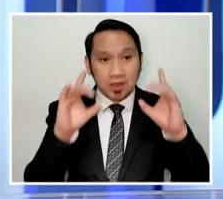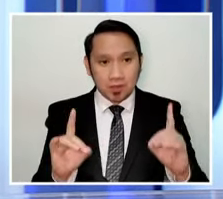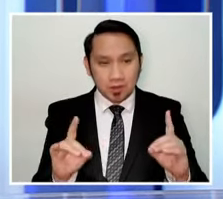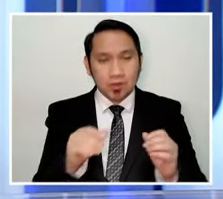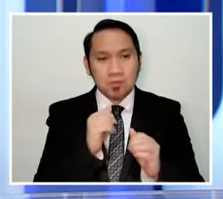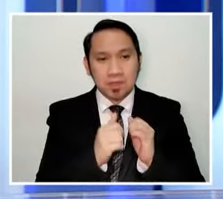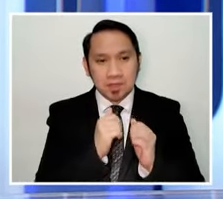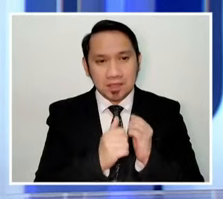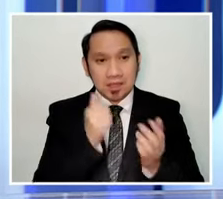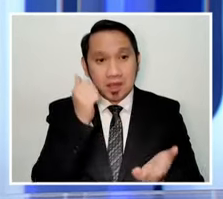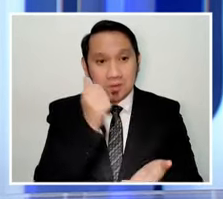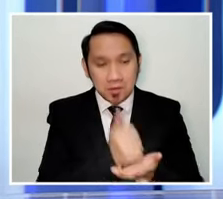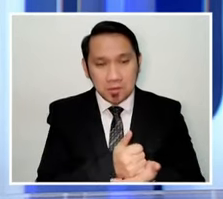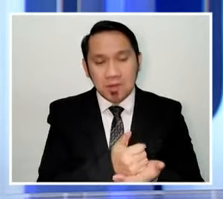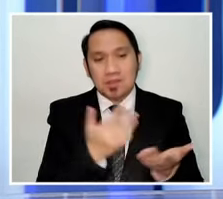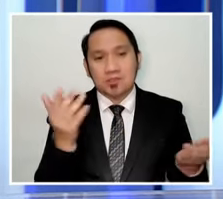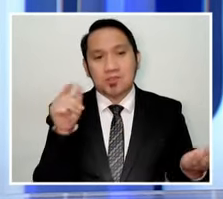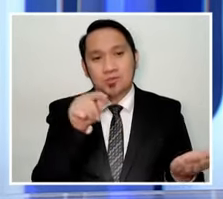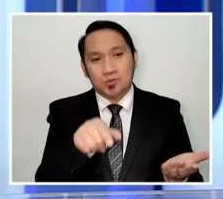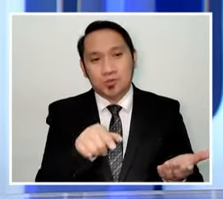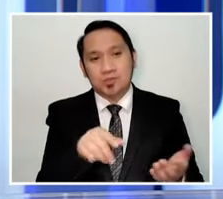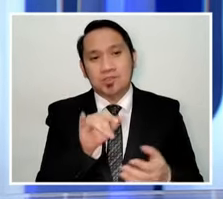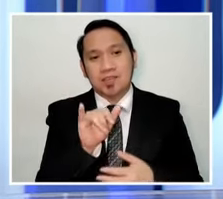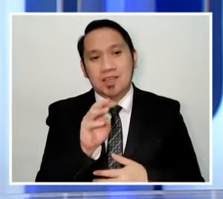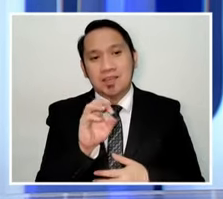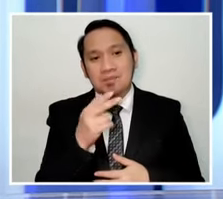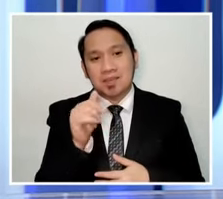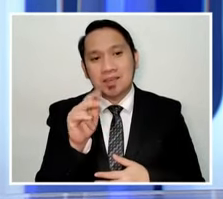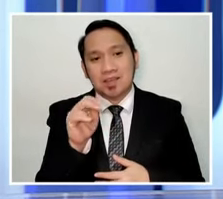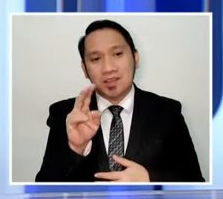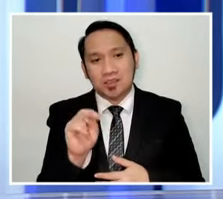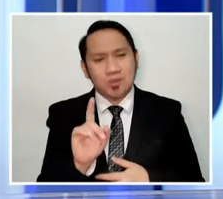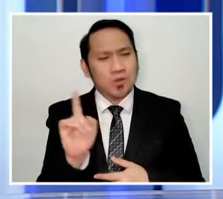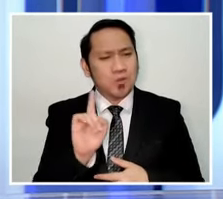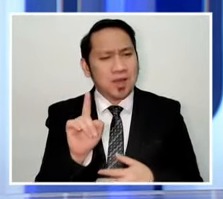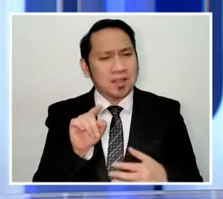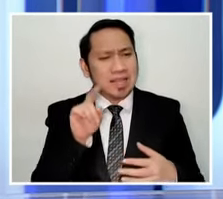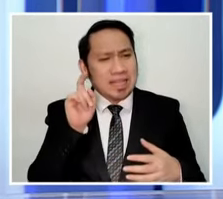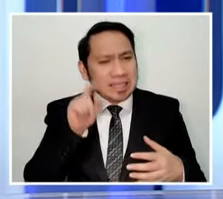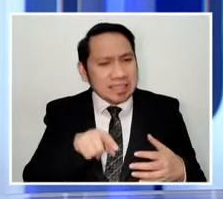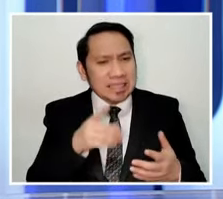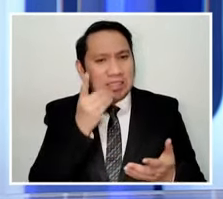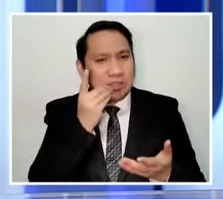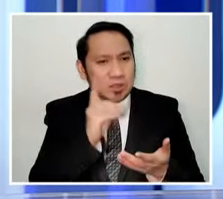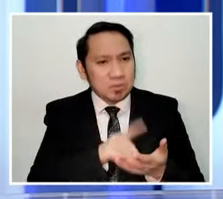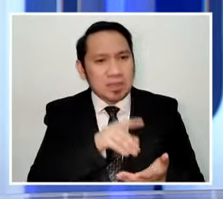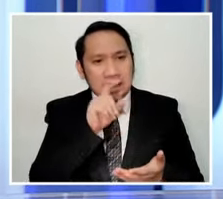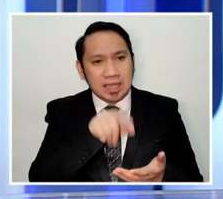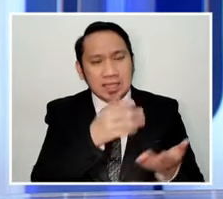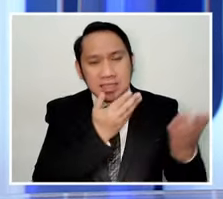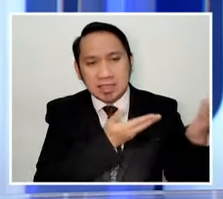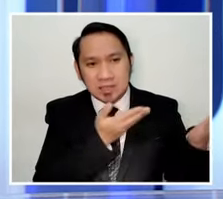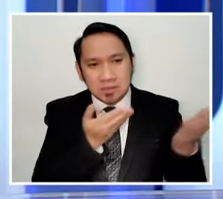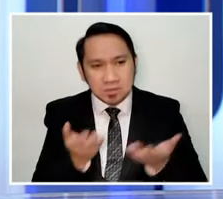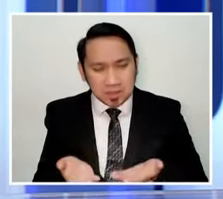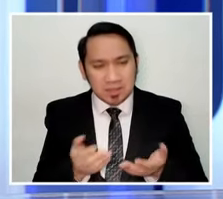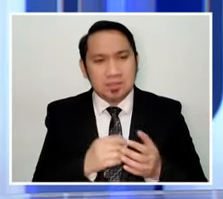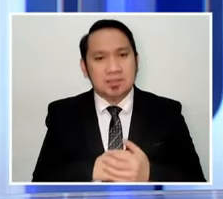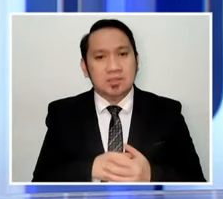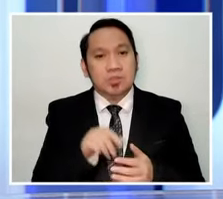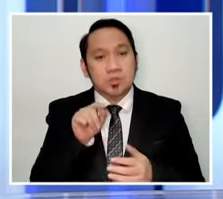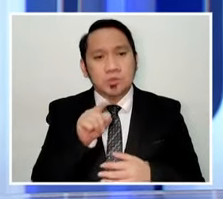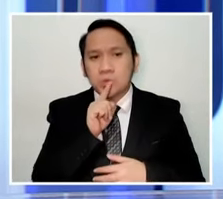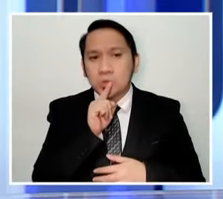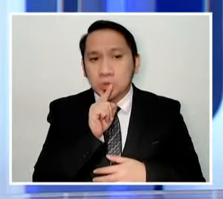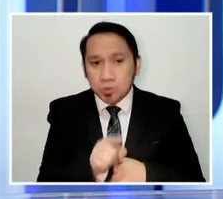hindi ma-offload. Ano-ano nga ba ang mga dokumentong dapat dalhin ng mga pasahero para makatiyak